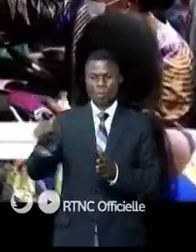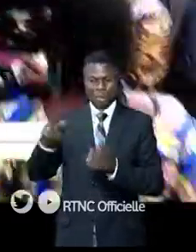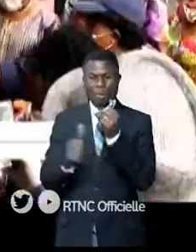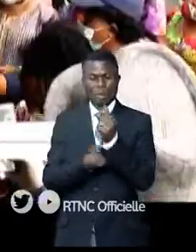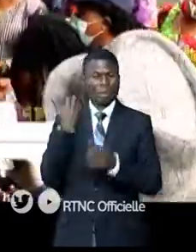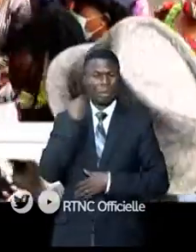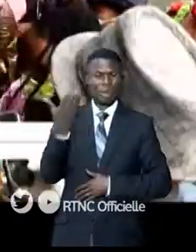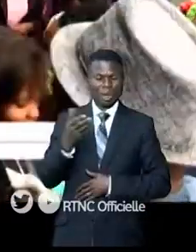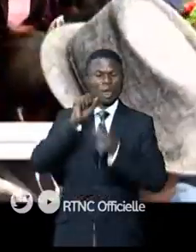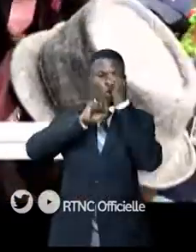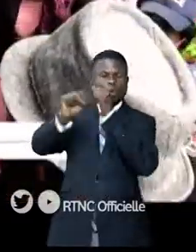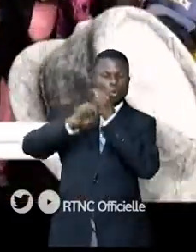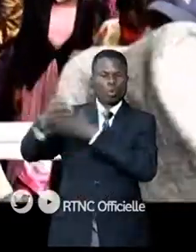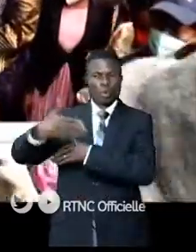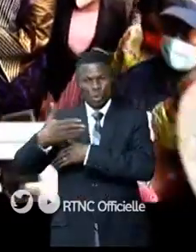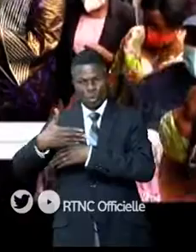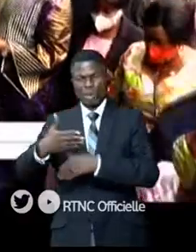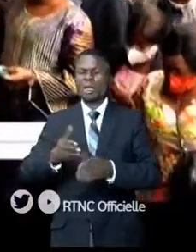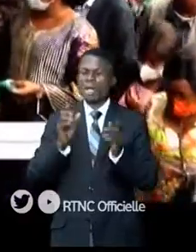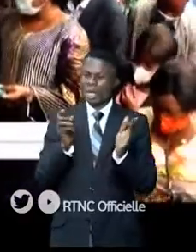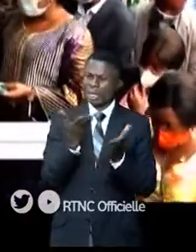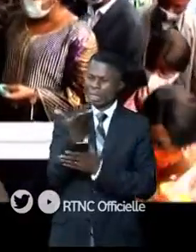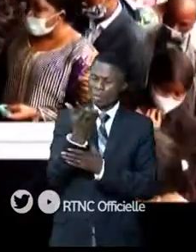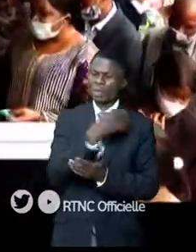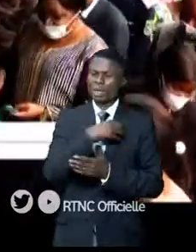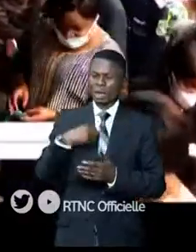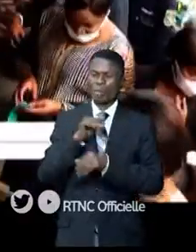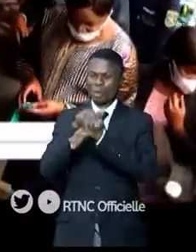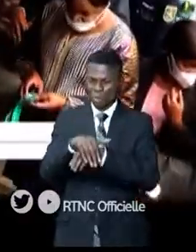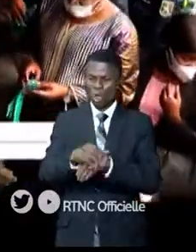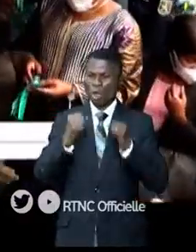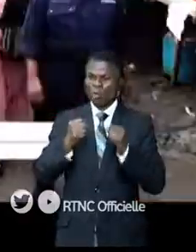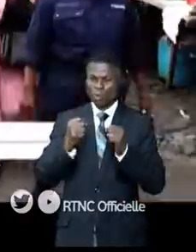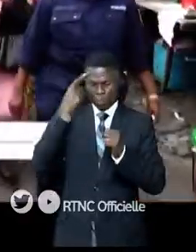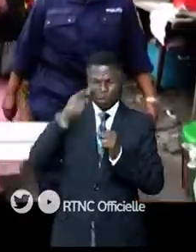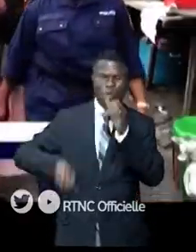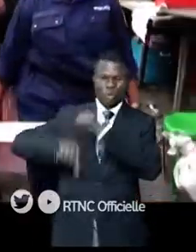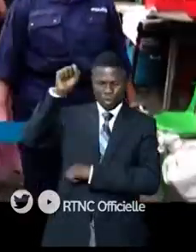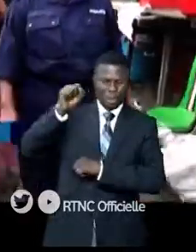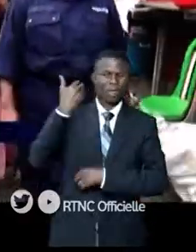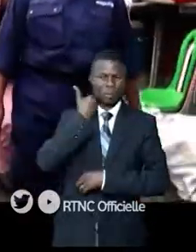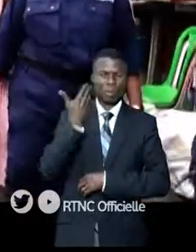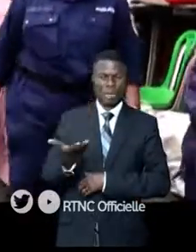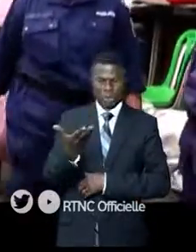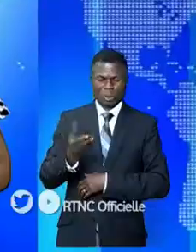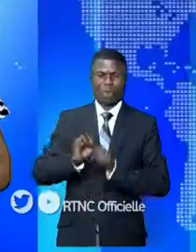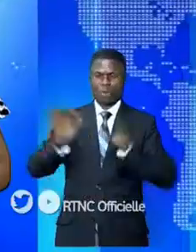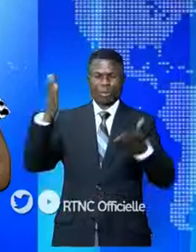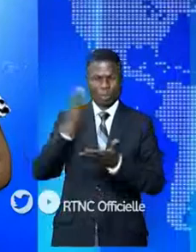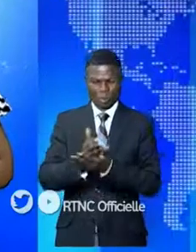confirmés, une campagne de proximité impliquant les femmes s'avère efficace pour rompre la chaîne des